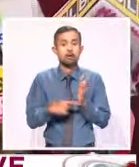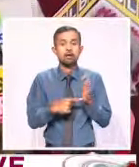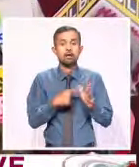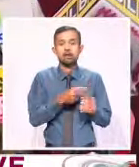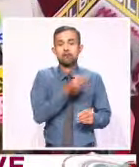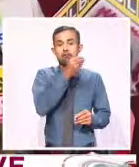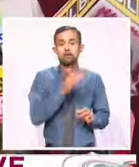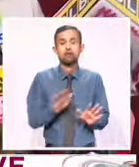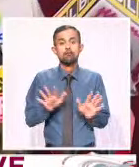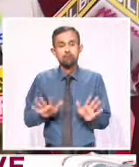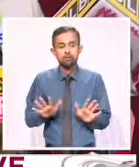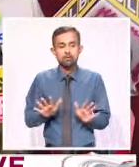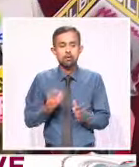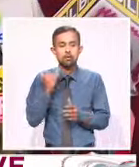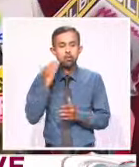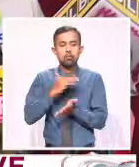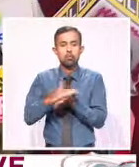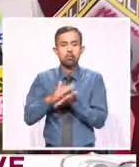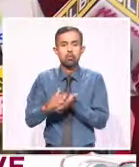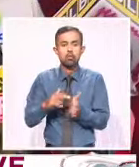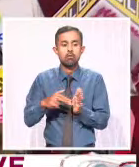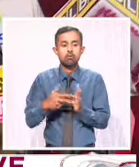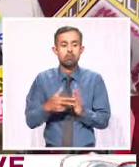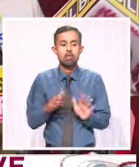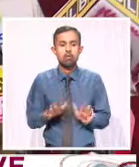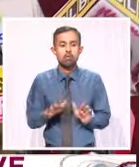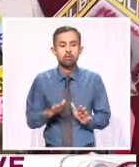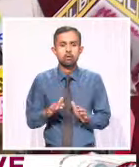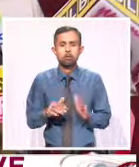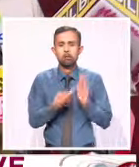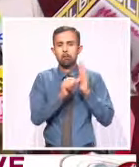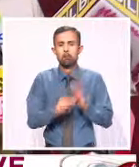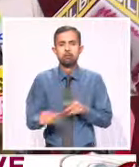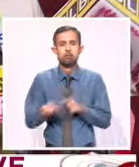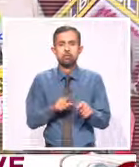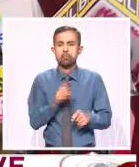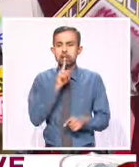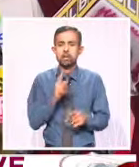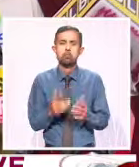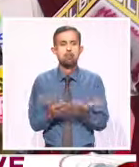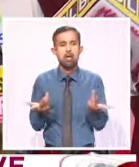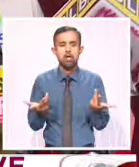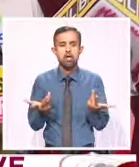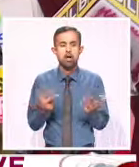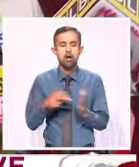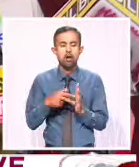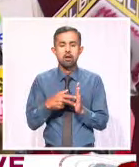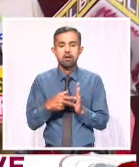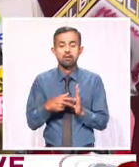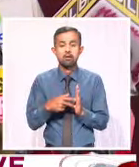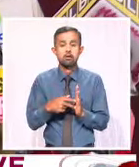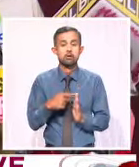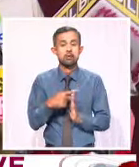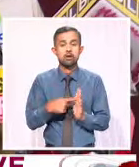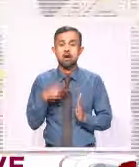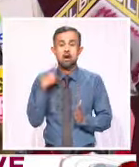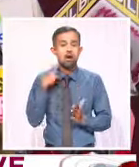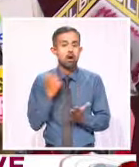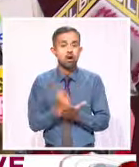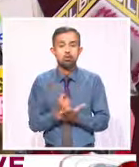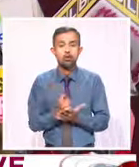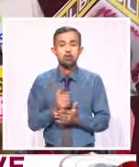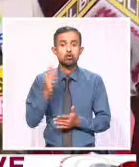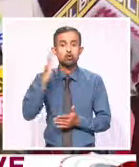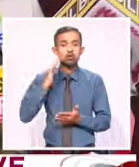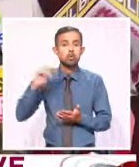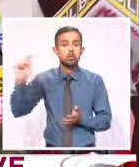පමණි. මේක ජනතාවට සහනයක් දෙන අයවැයක් විය යුතුයි. හැබැයි අසාධාරණ ලෙස අපිට එහෙම කියන්නත් බෑ. රටේ ආර්ථික තත්ත්වය ඉතාම පල්ලයට ගිහිල්ලා තියෙනවා නම්,